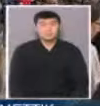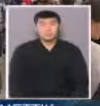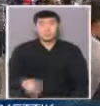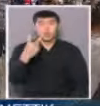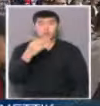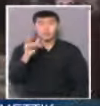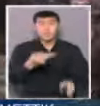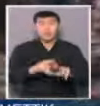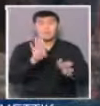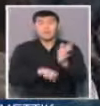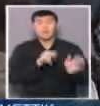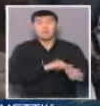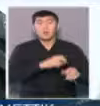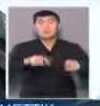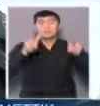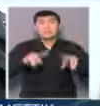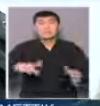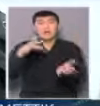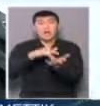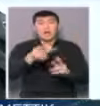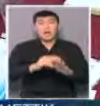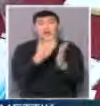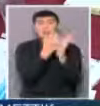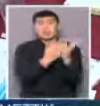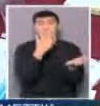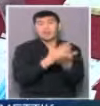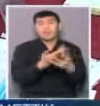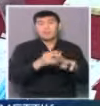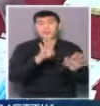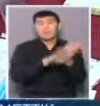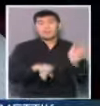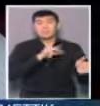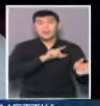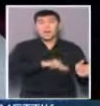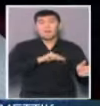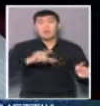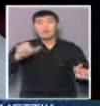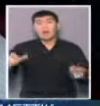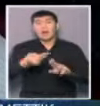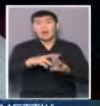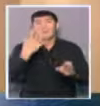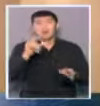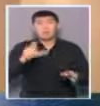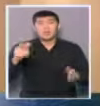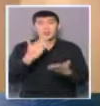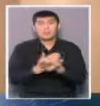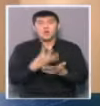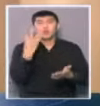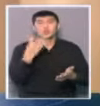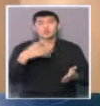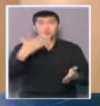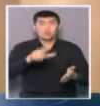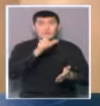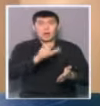мыңнан аса адам жұмыссыз. Бұл арнайы орталықтарға тіркелгендердің саны. Өзге зерттеулерге сәйкес олар 500 мыңға жуықтайды. 450 мыңнан